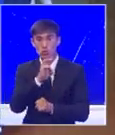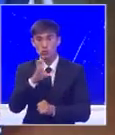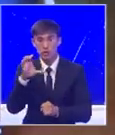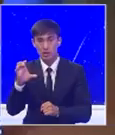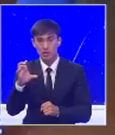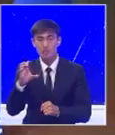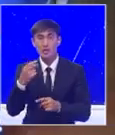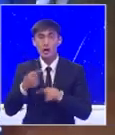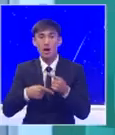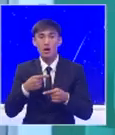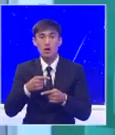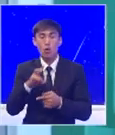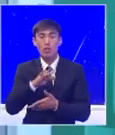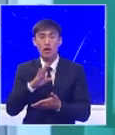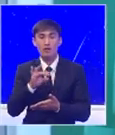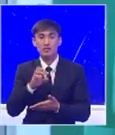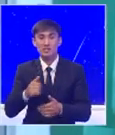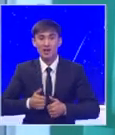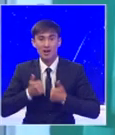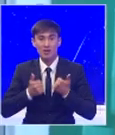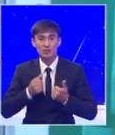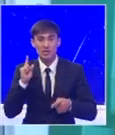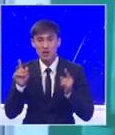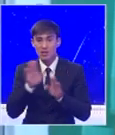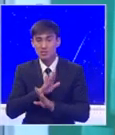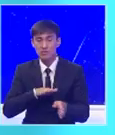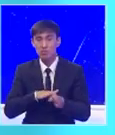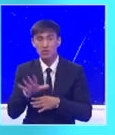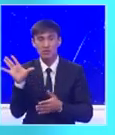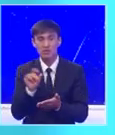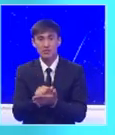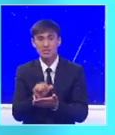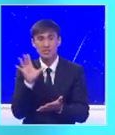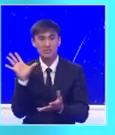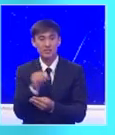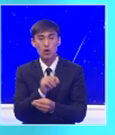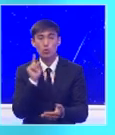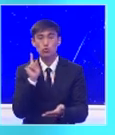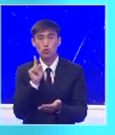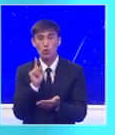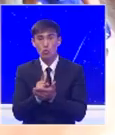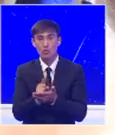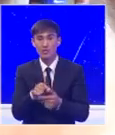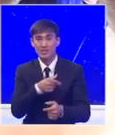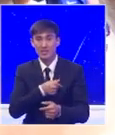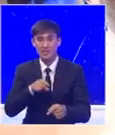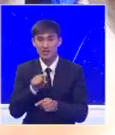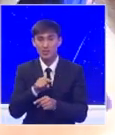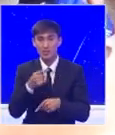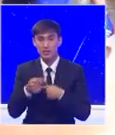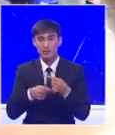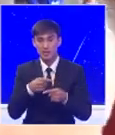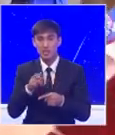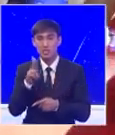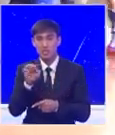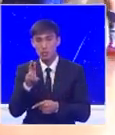Нур-Султана. А потому кунаевцы стараются не лениться и выполнять все установки тренера, чтобы, как говорится, не ударить лицом в грязь.